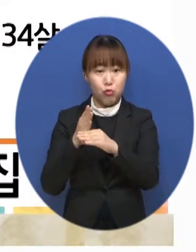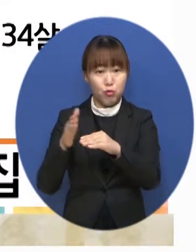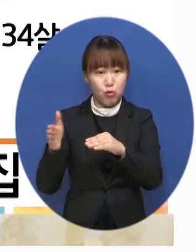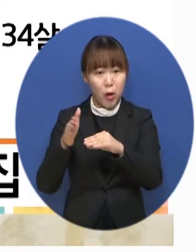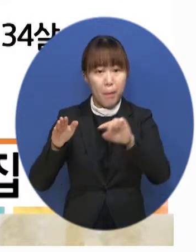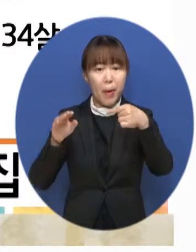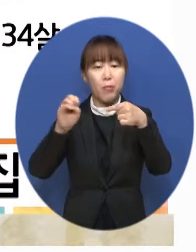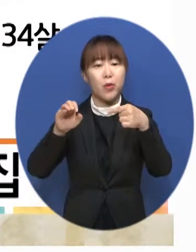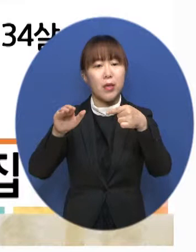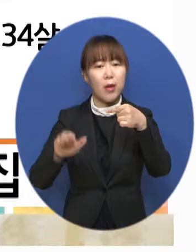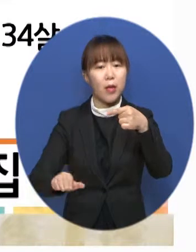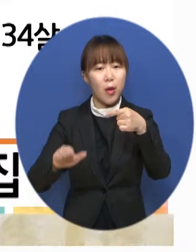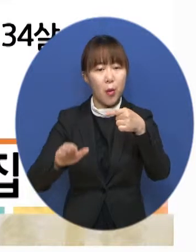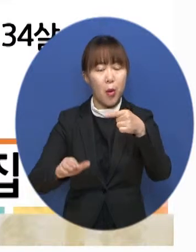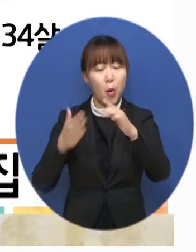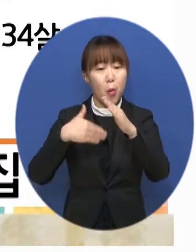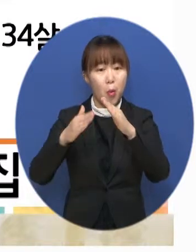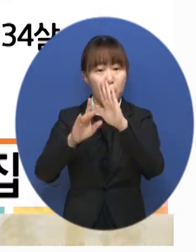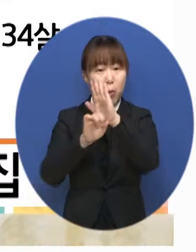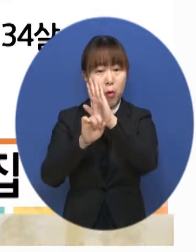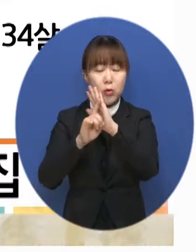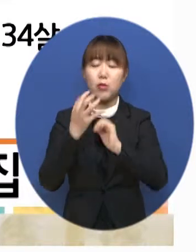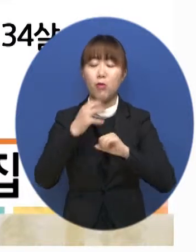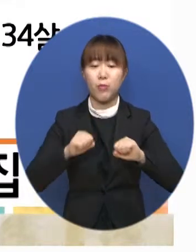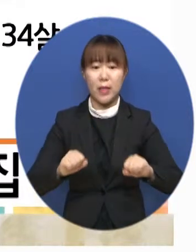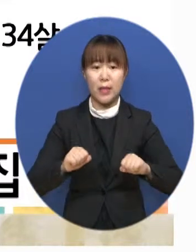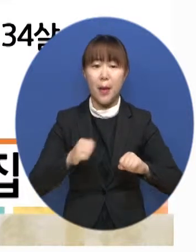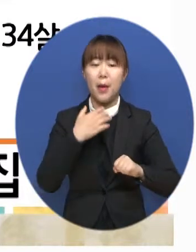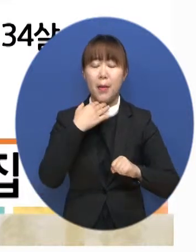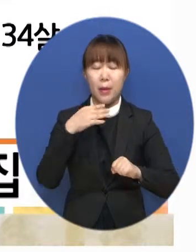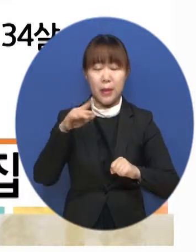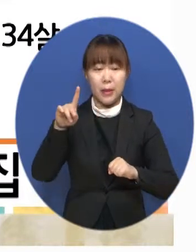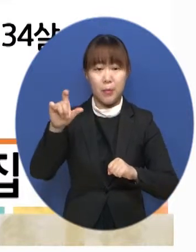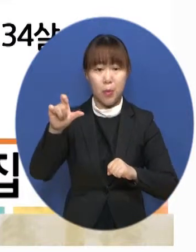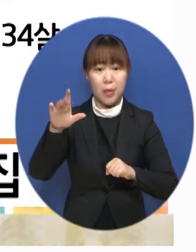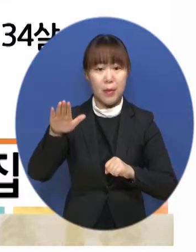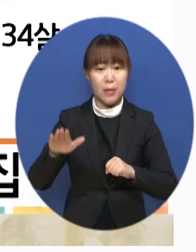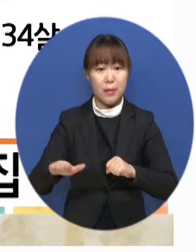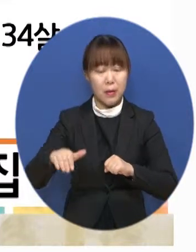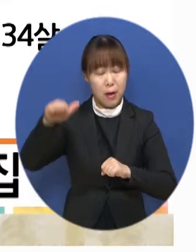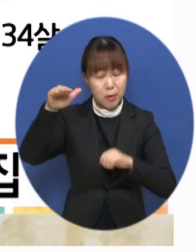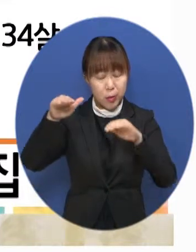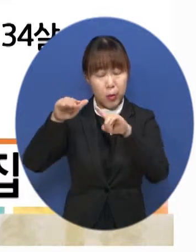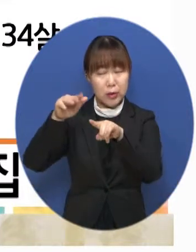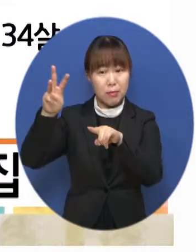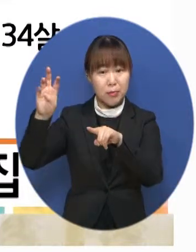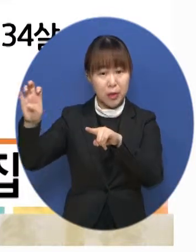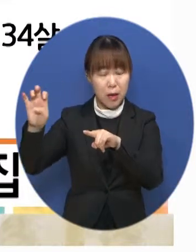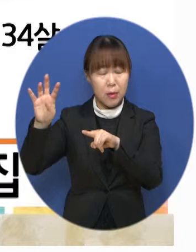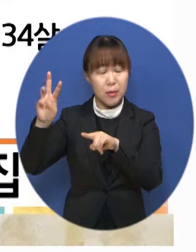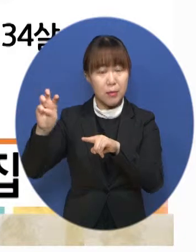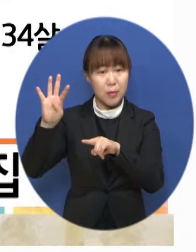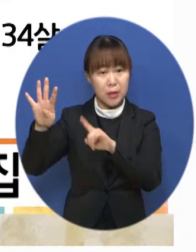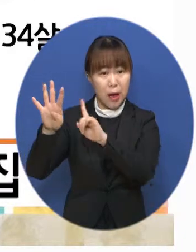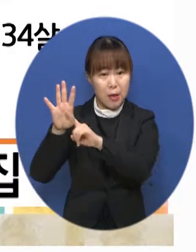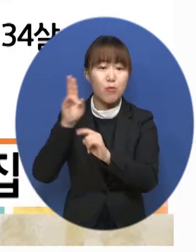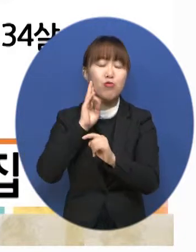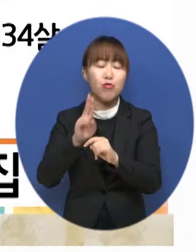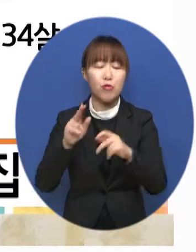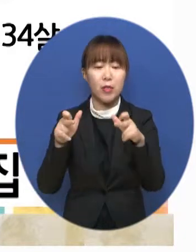인 공고일 기준 서울시 거주 만 15세 이상에서 34세 이하 청년 중증장애인